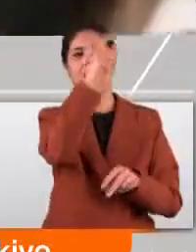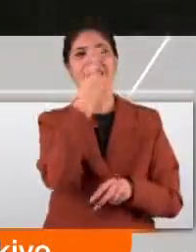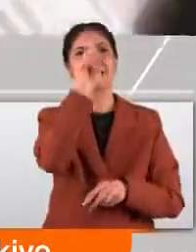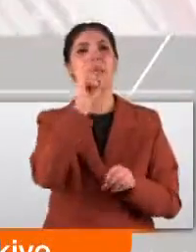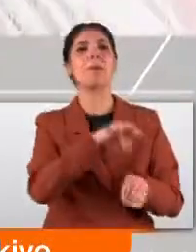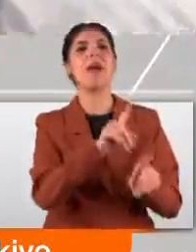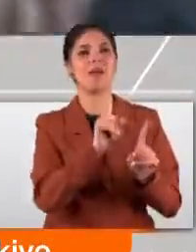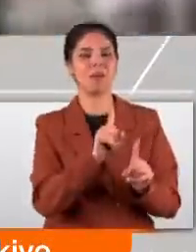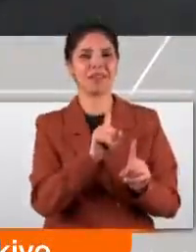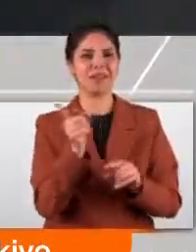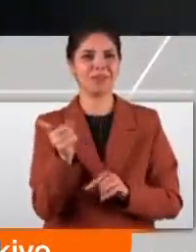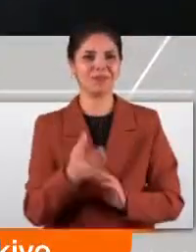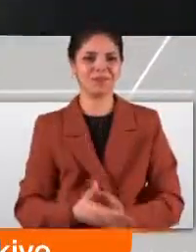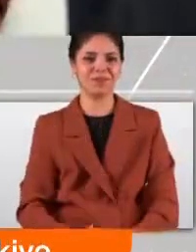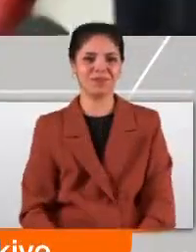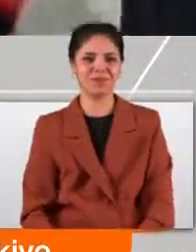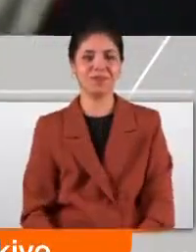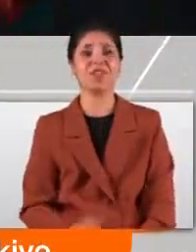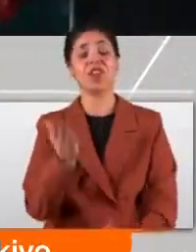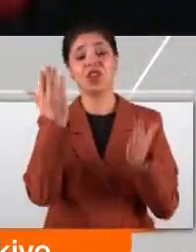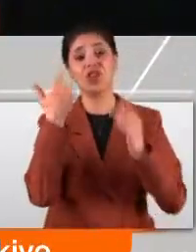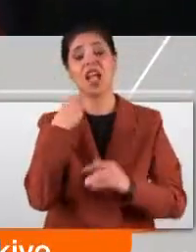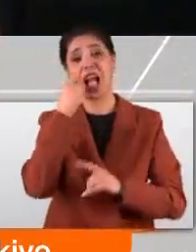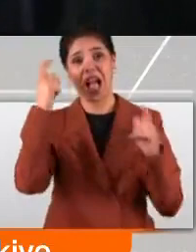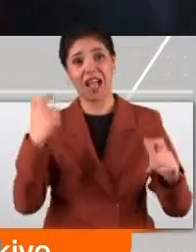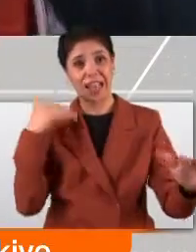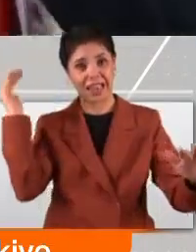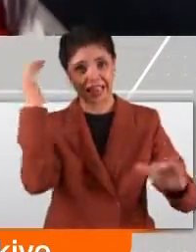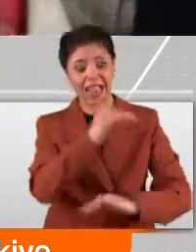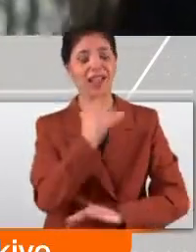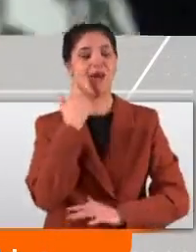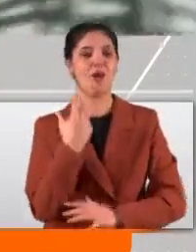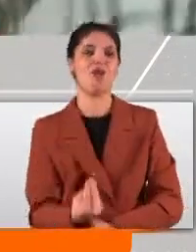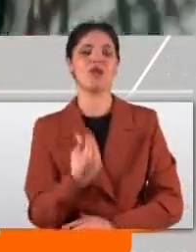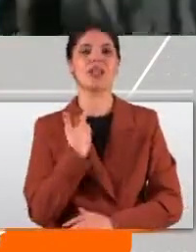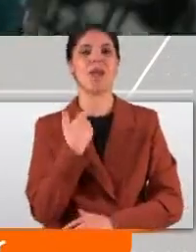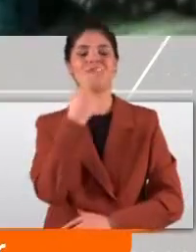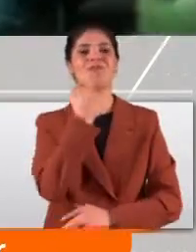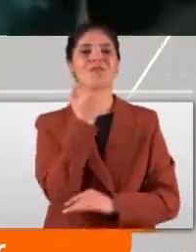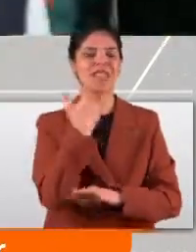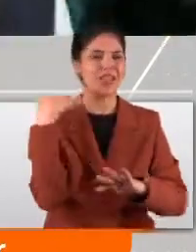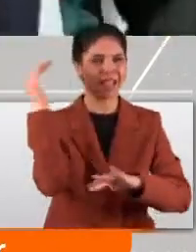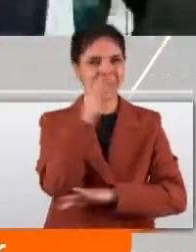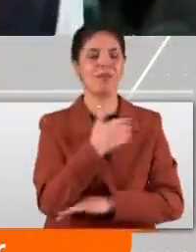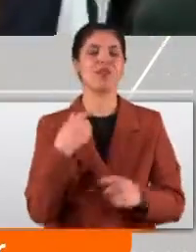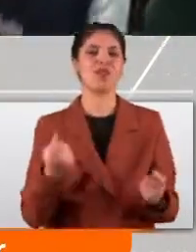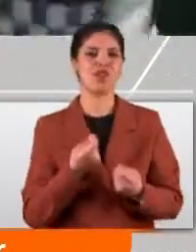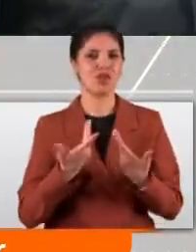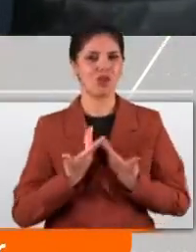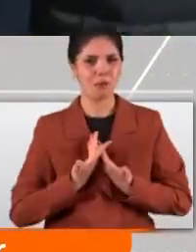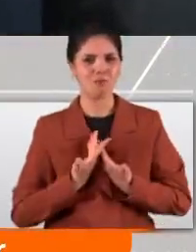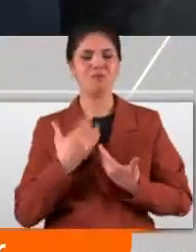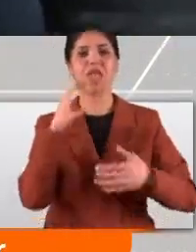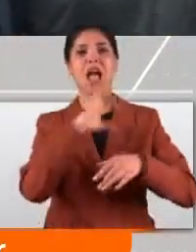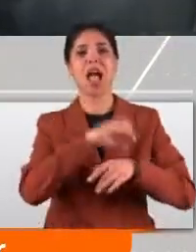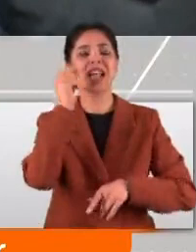İnşallah Ankara'ya gelişimde ben de fırsat bulup seni bir ziyaret etmeye gayret ederim.